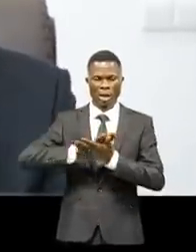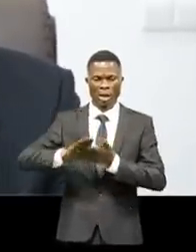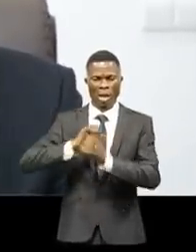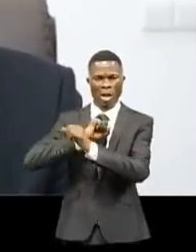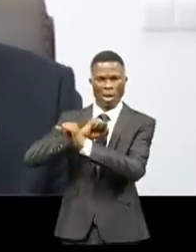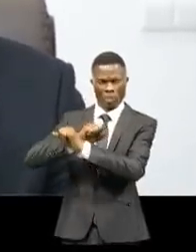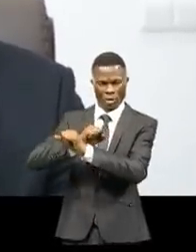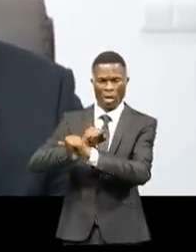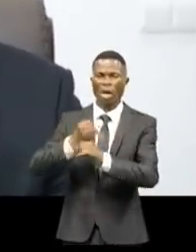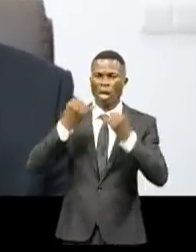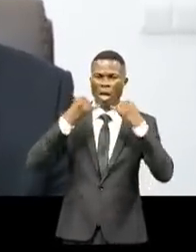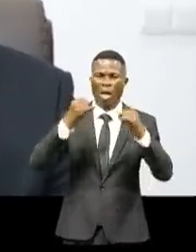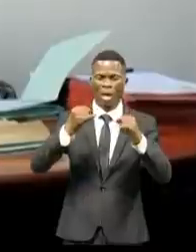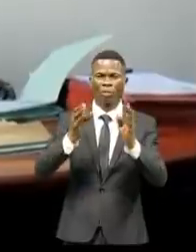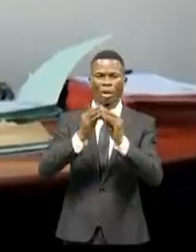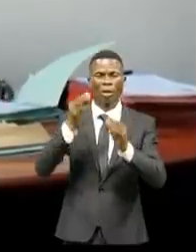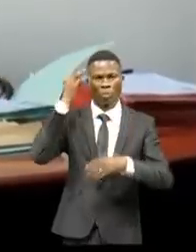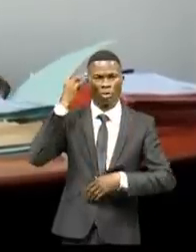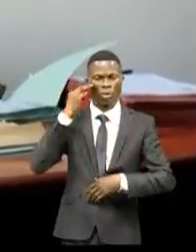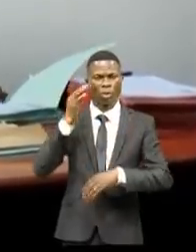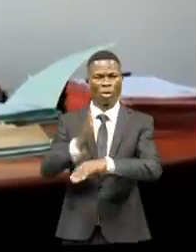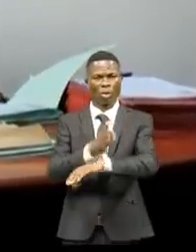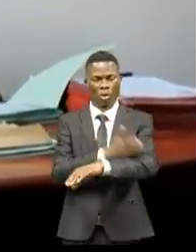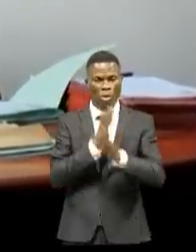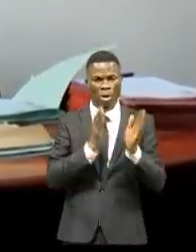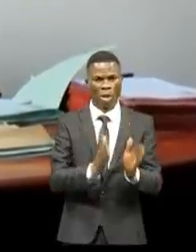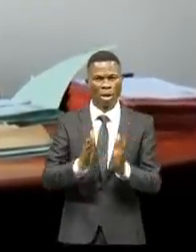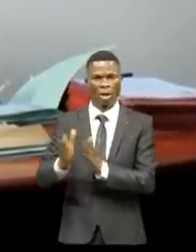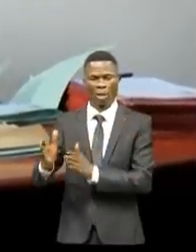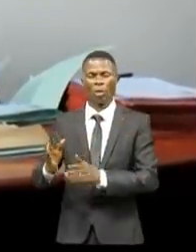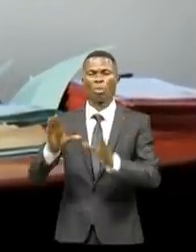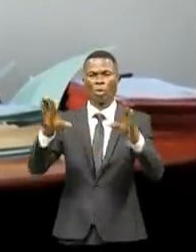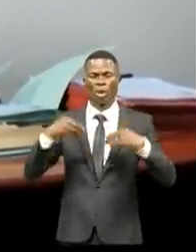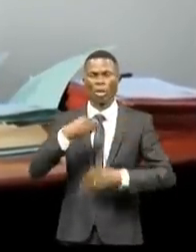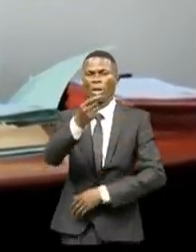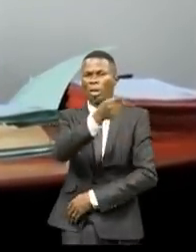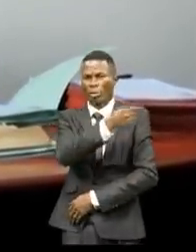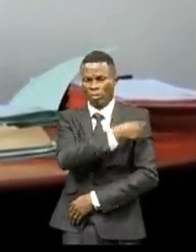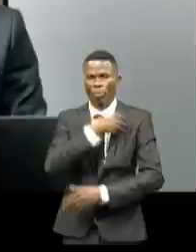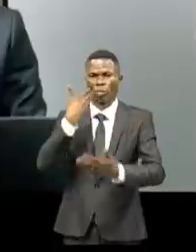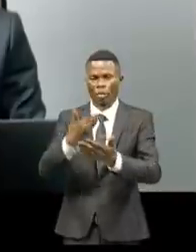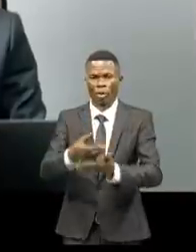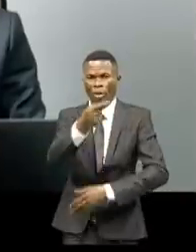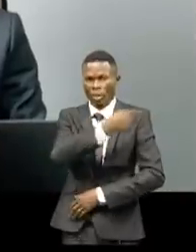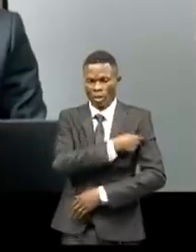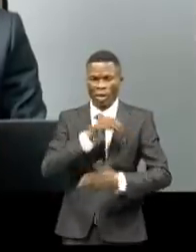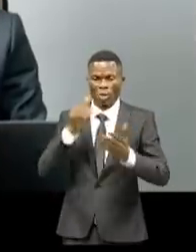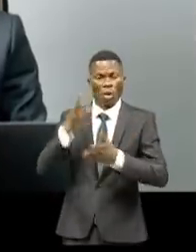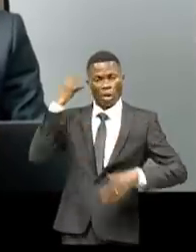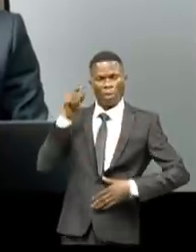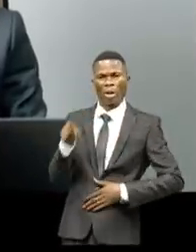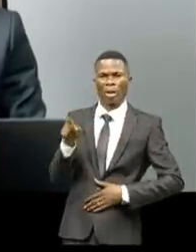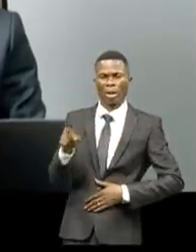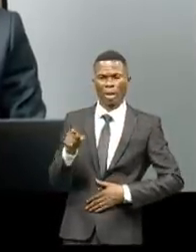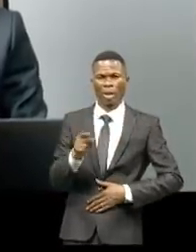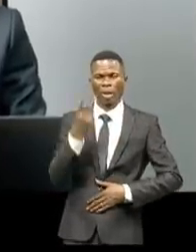Prévention a informé le Conseil de l'avancement des préparatifs pour la vaccination et l'arrivée des vaccins contre cette épidémie